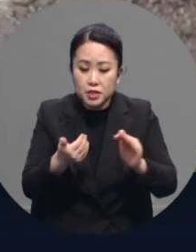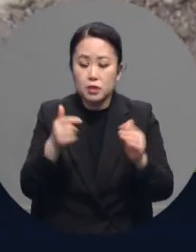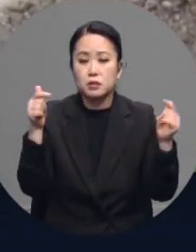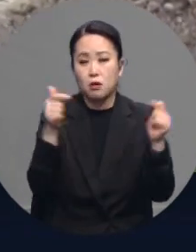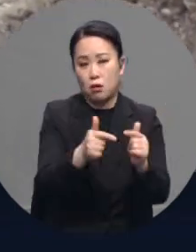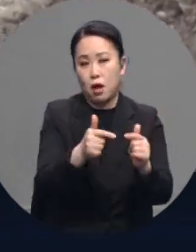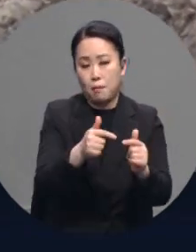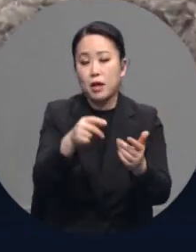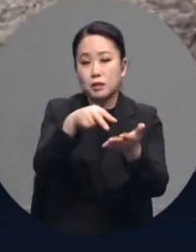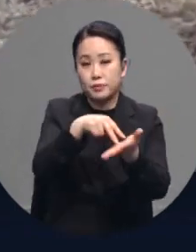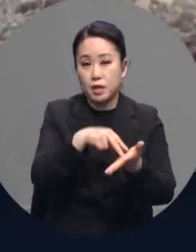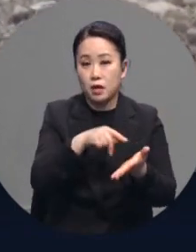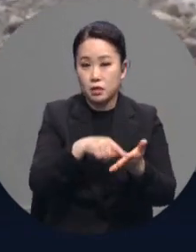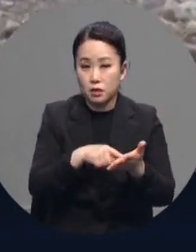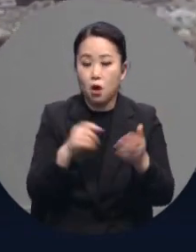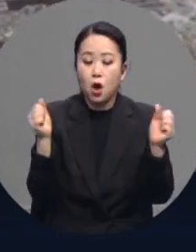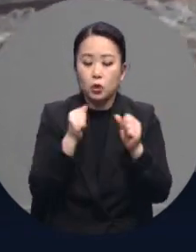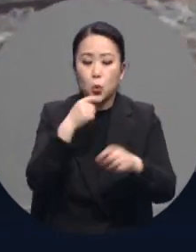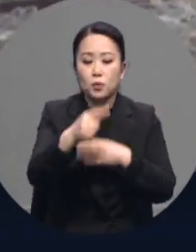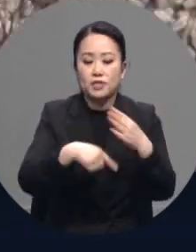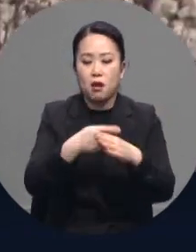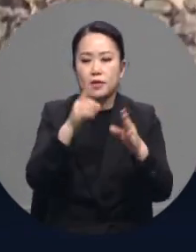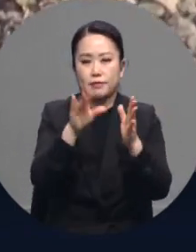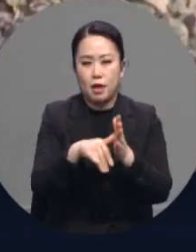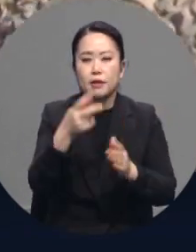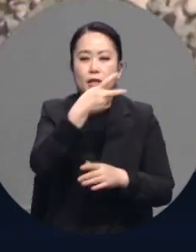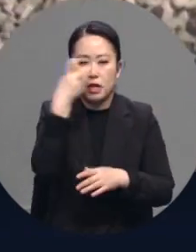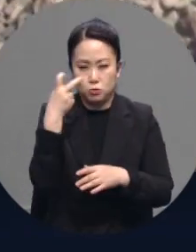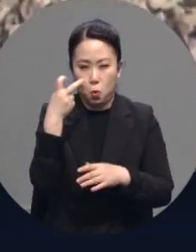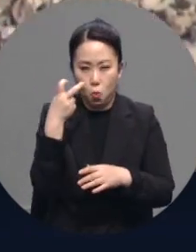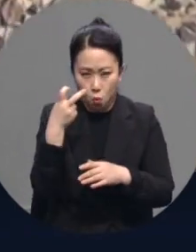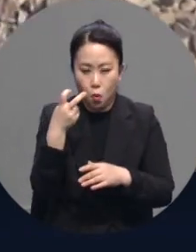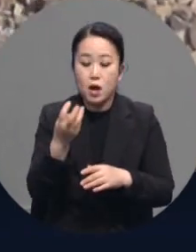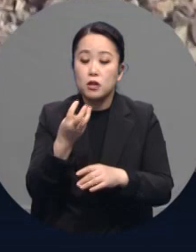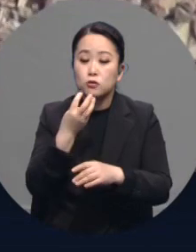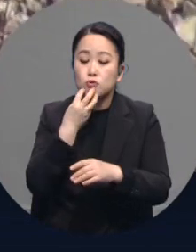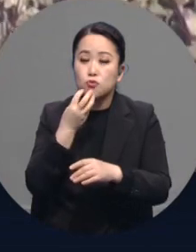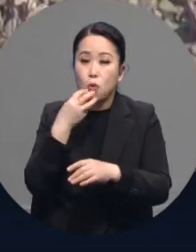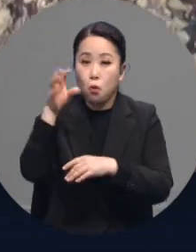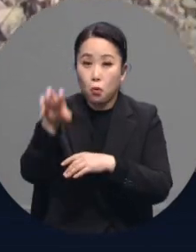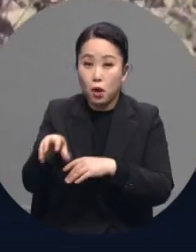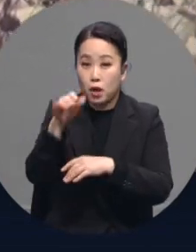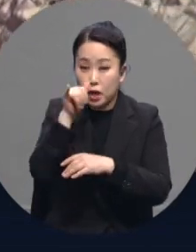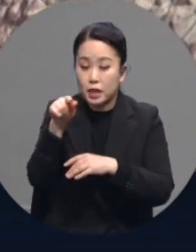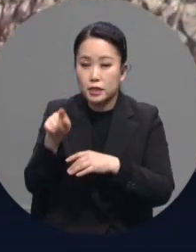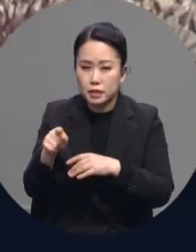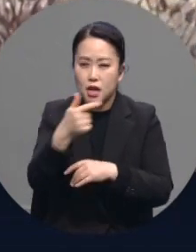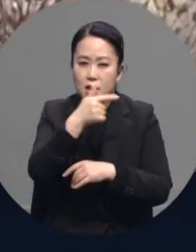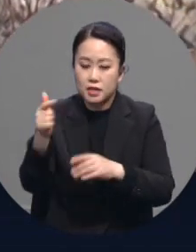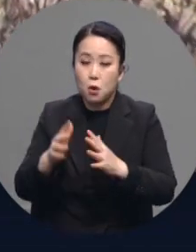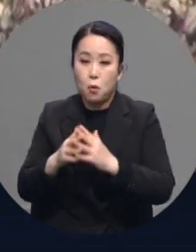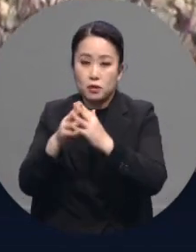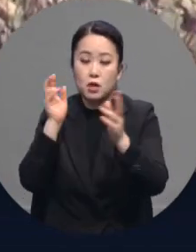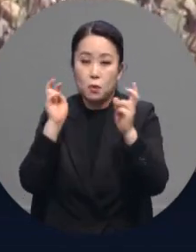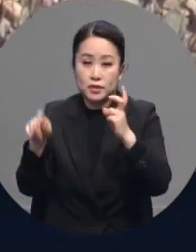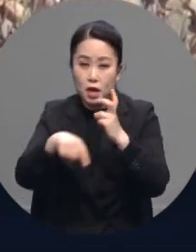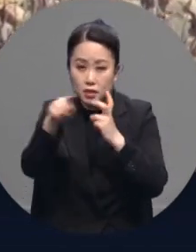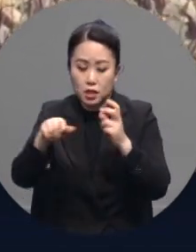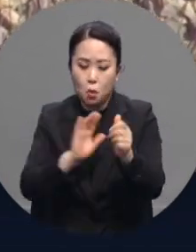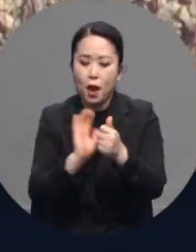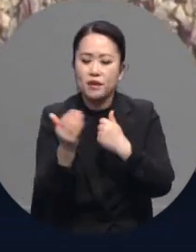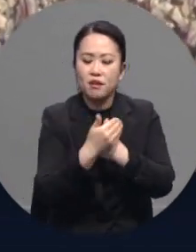이제 차원에서 동절기에 단속을 했고 수도권에 위치한 그 대형 건설사들이 환경에 대한 인식이